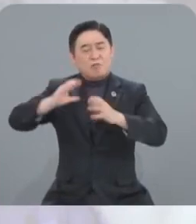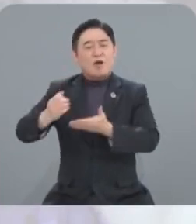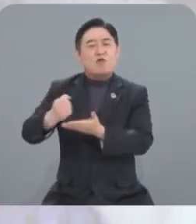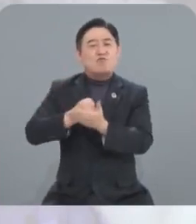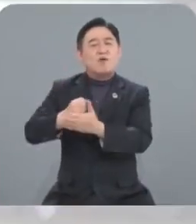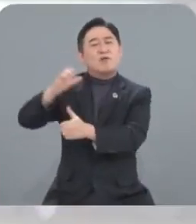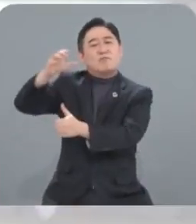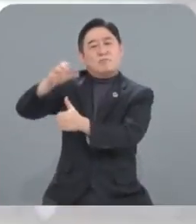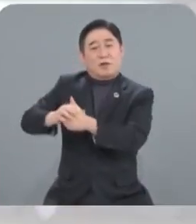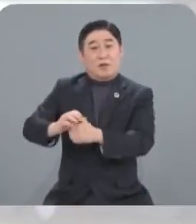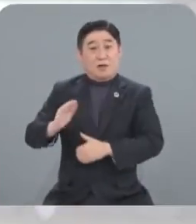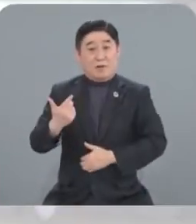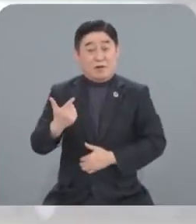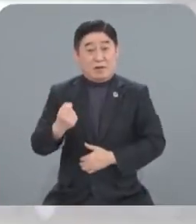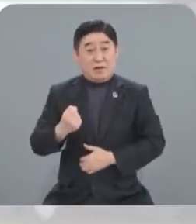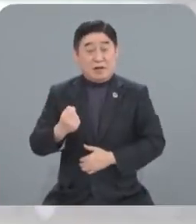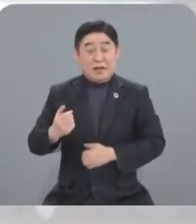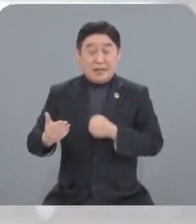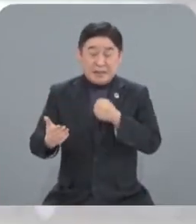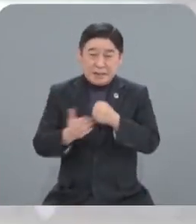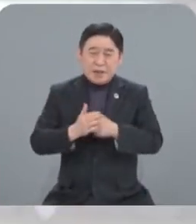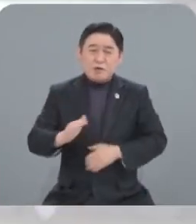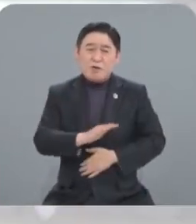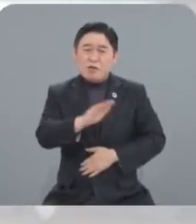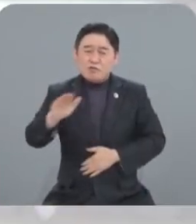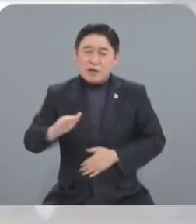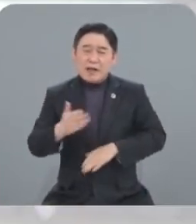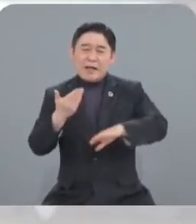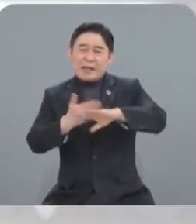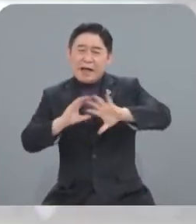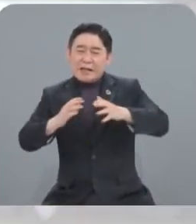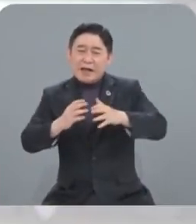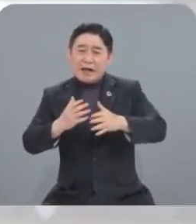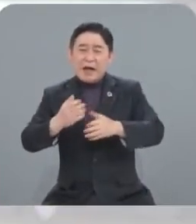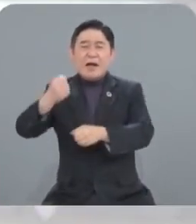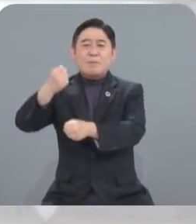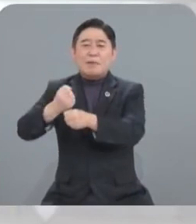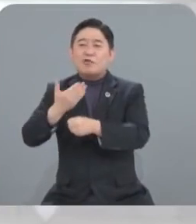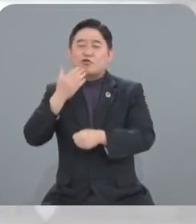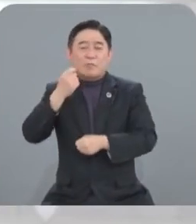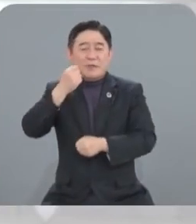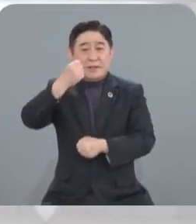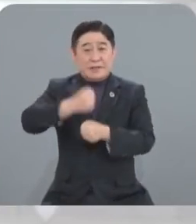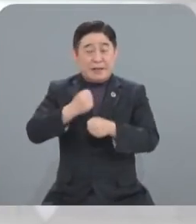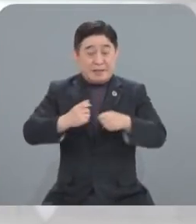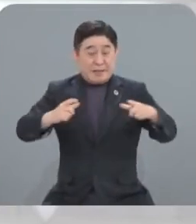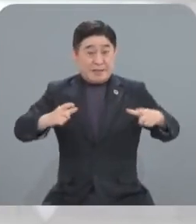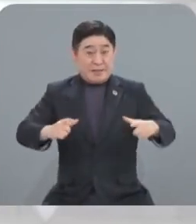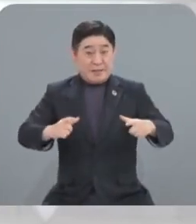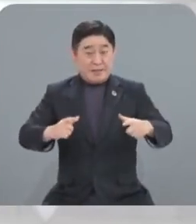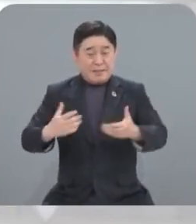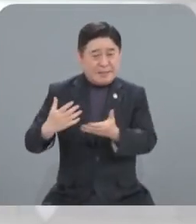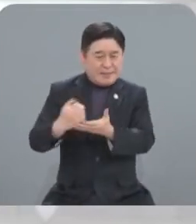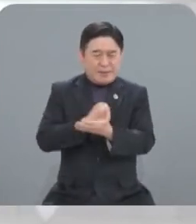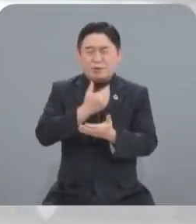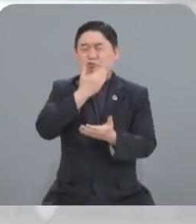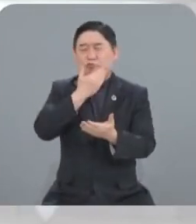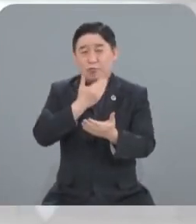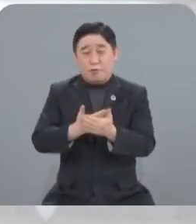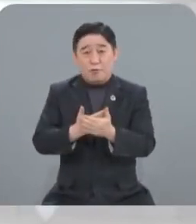있습니다 그래서 우리에겐 어느나라 도대체 알 수 없는 생산기지를 갖는 것이 중요합니다